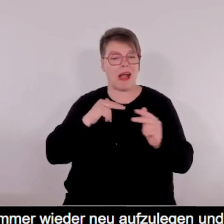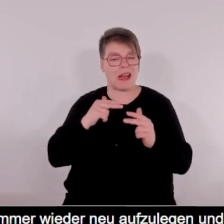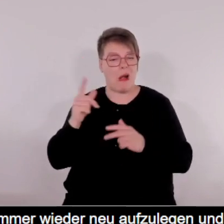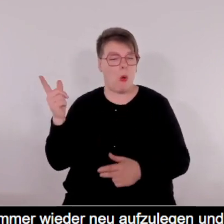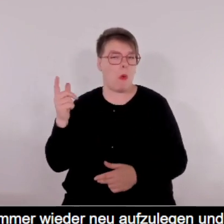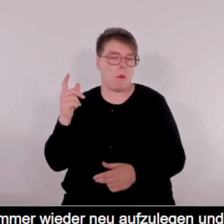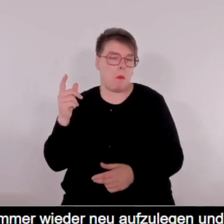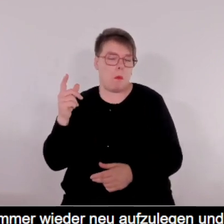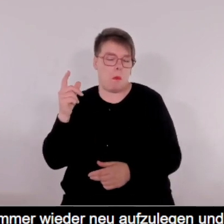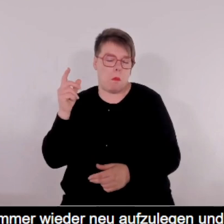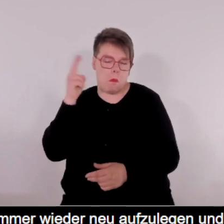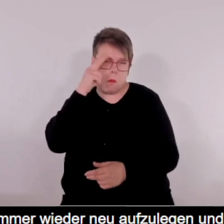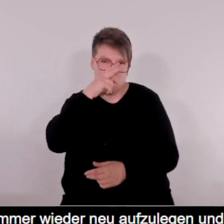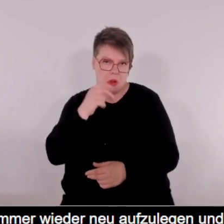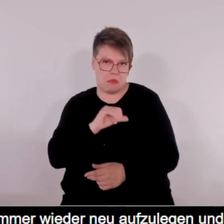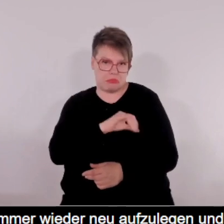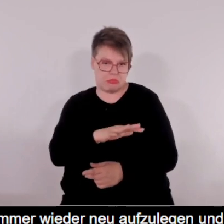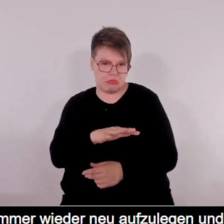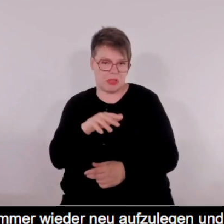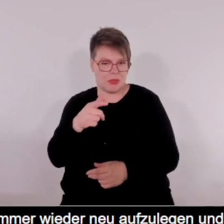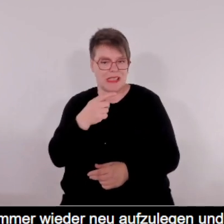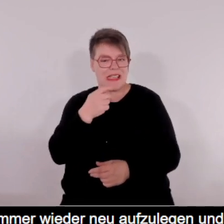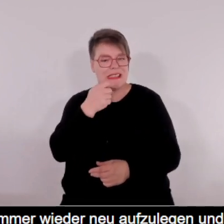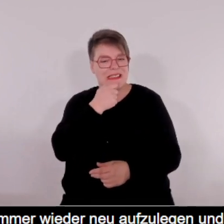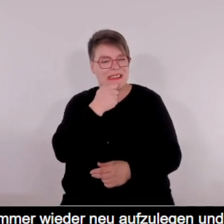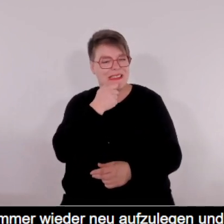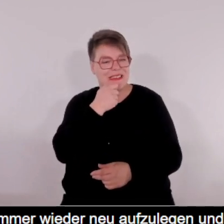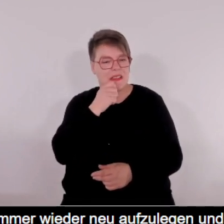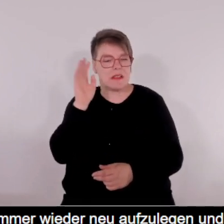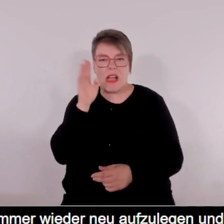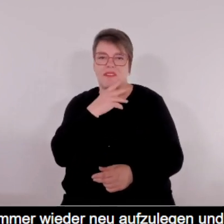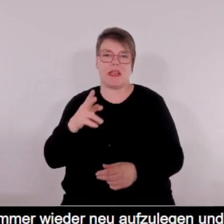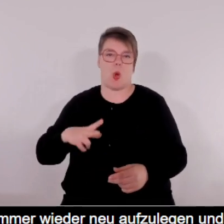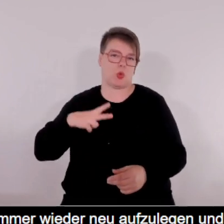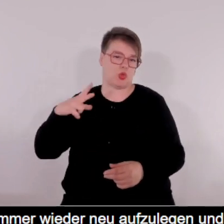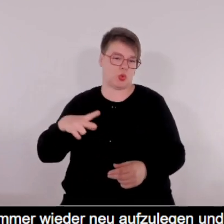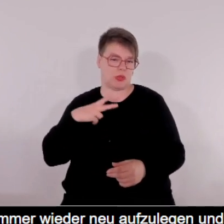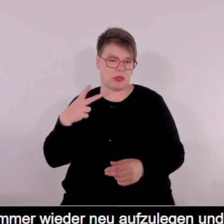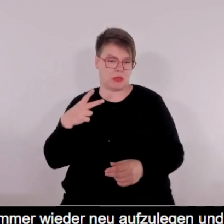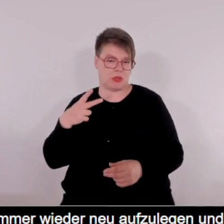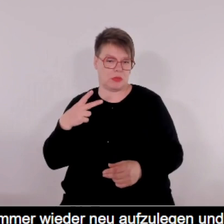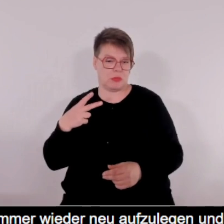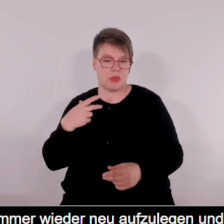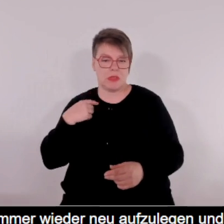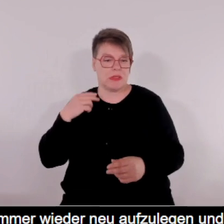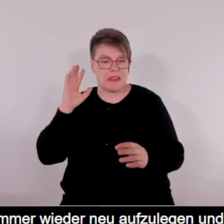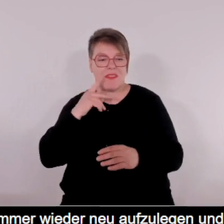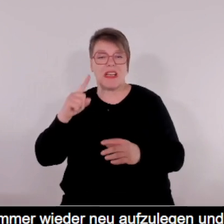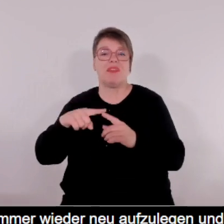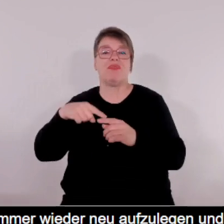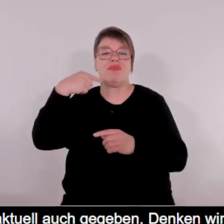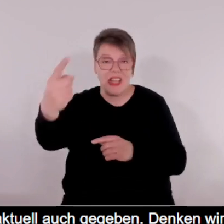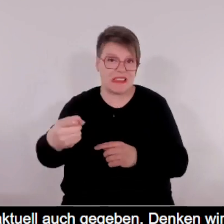mir der Punkt auch wichtig, nochmal vielleicht, Sie können sich erinnern, das Thema Werbeverbot und Zuckersteuer, also Werbung für